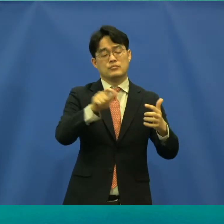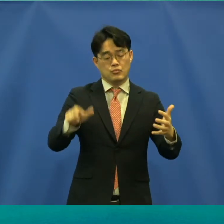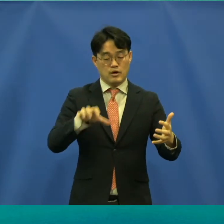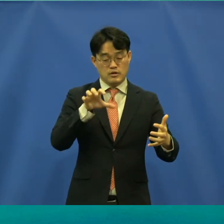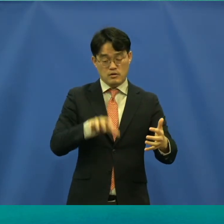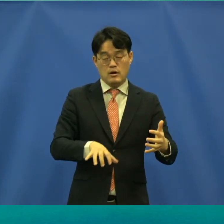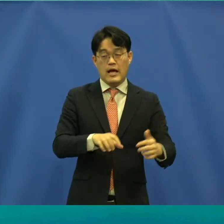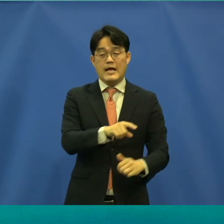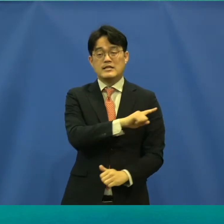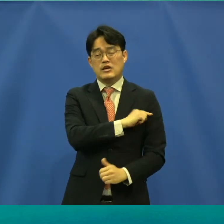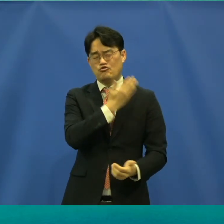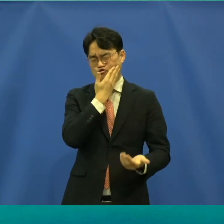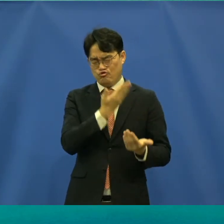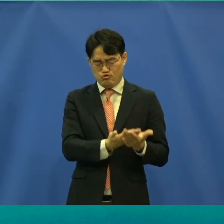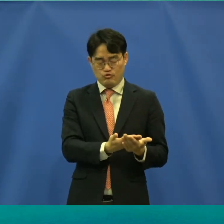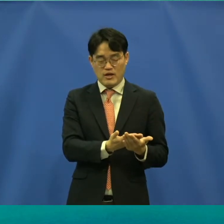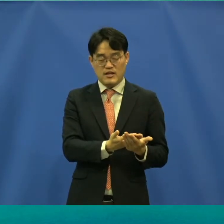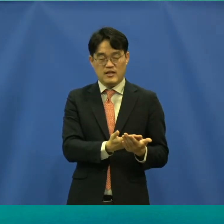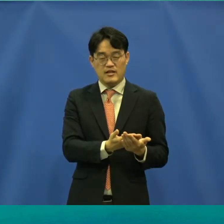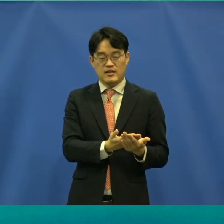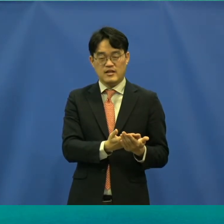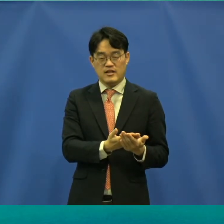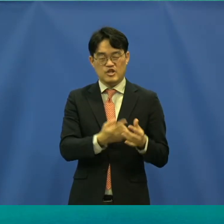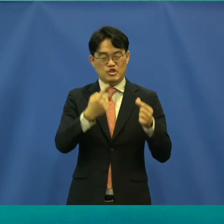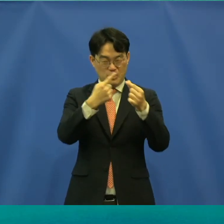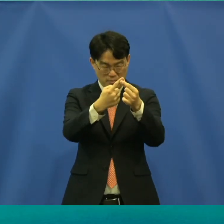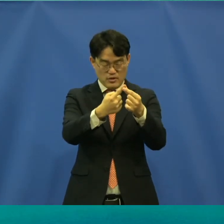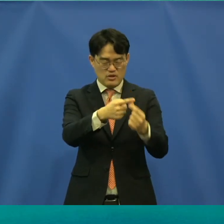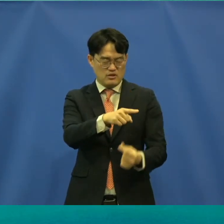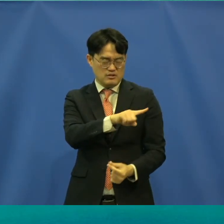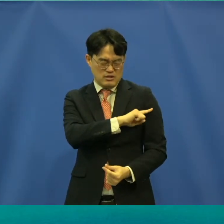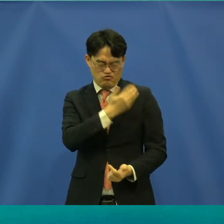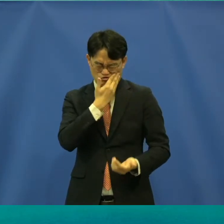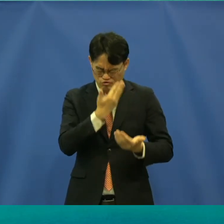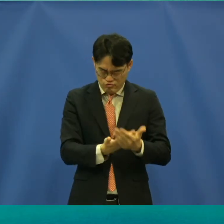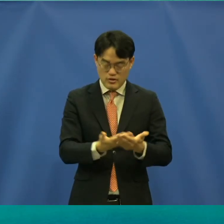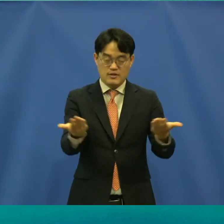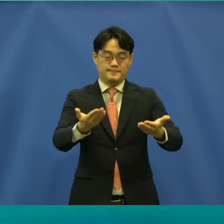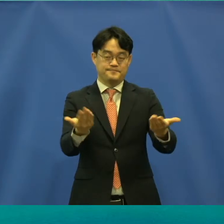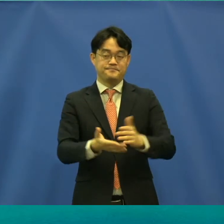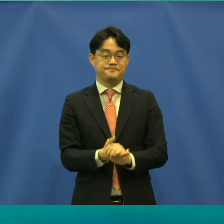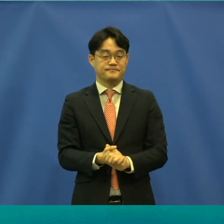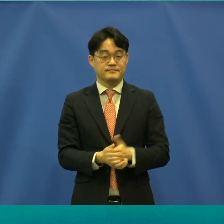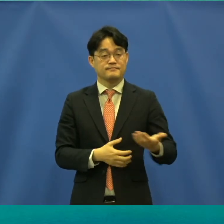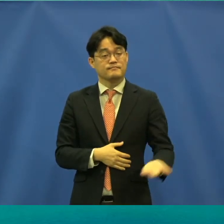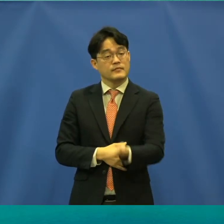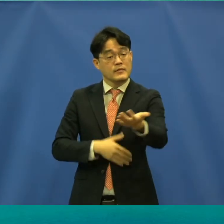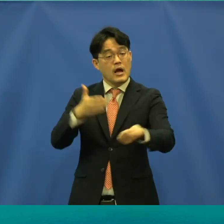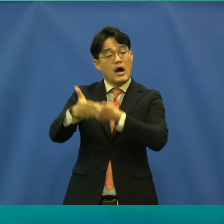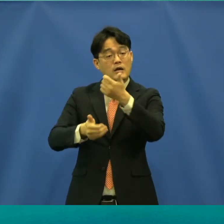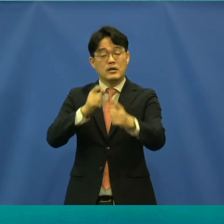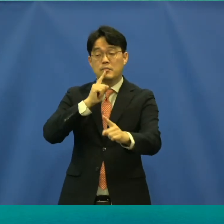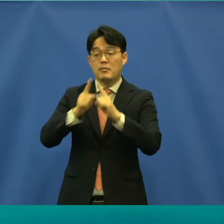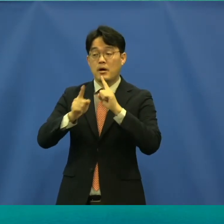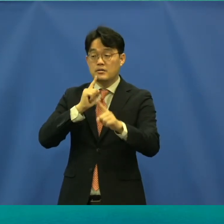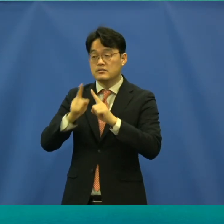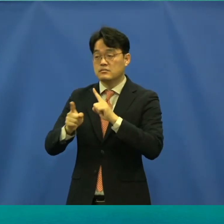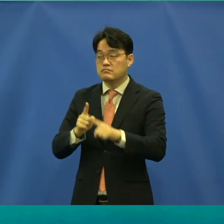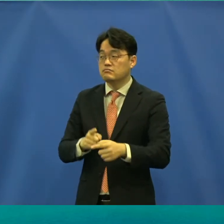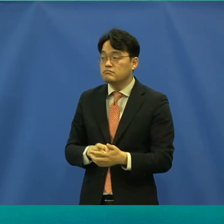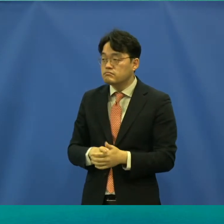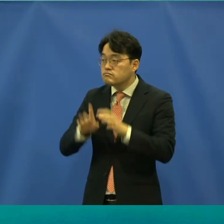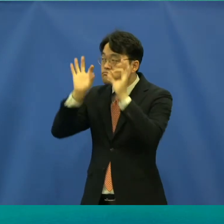기적이 일어나는 것보다 더 중요한 것은 하나님의 말씀을 듣는 것입니다. 하나님의 말씀을 듣지 못하면 기적은 의미가